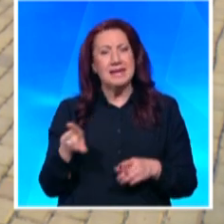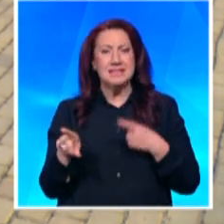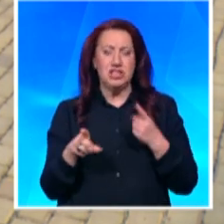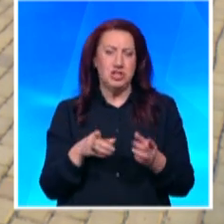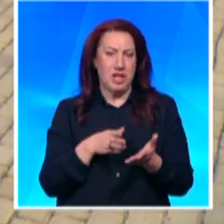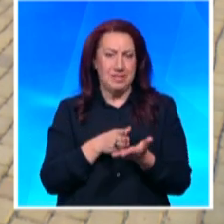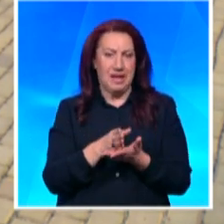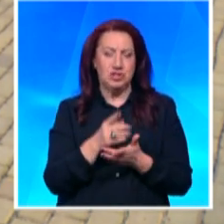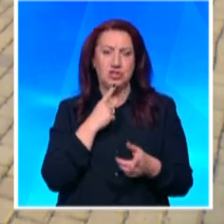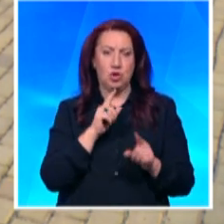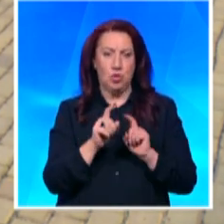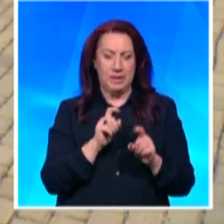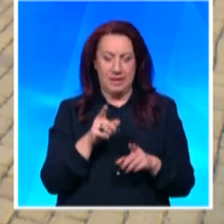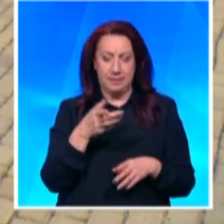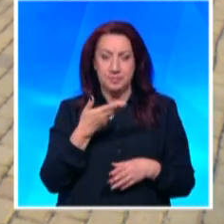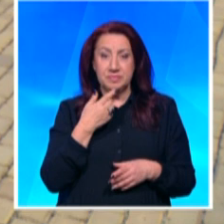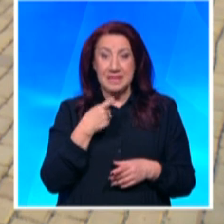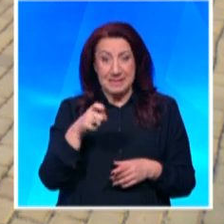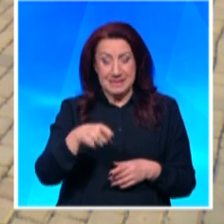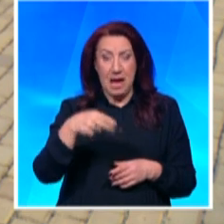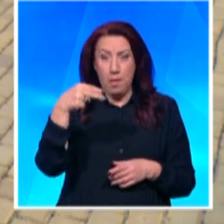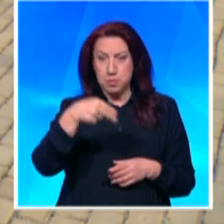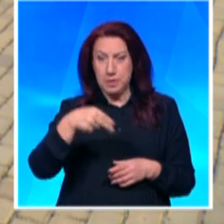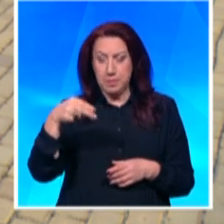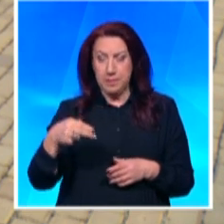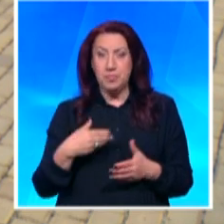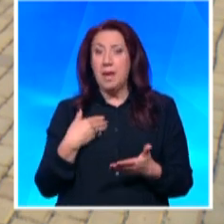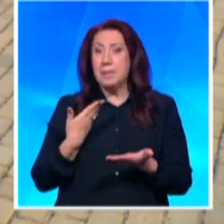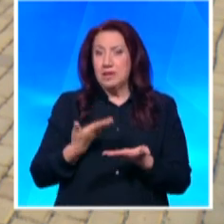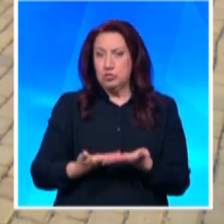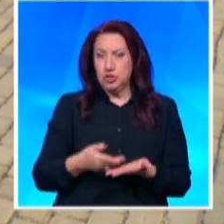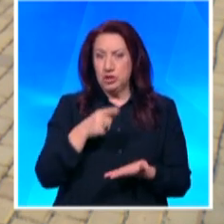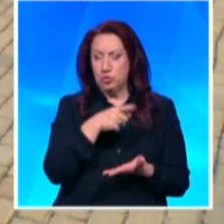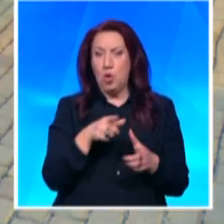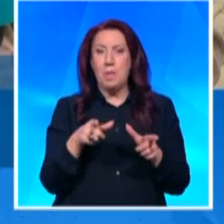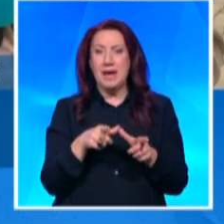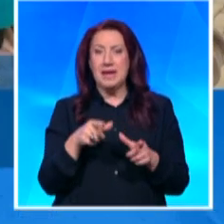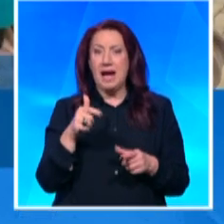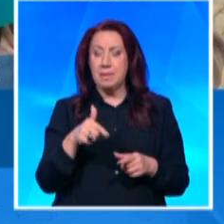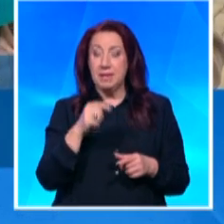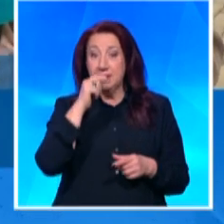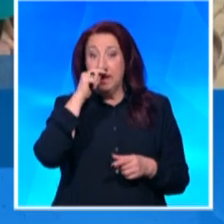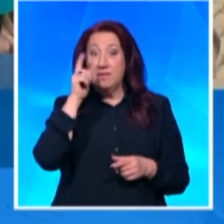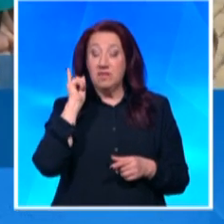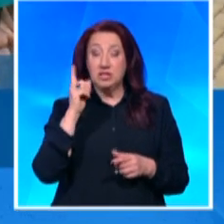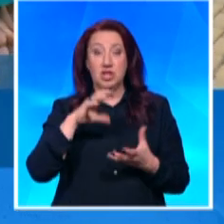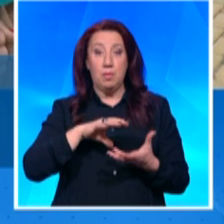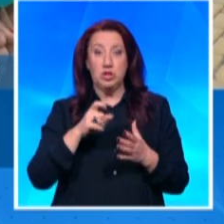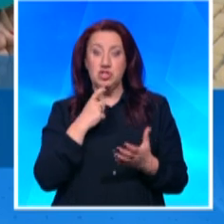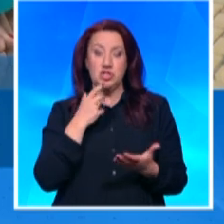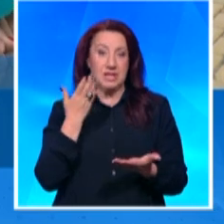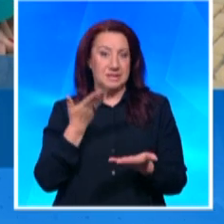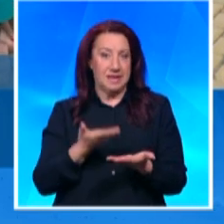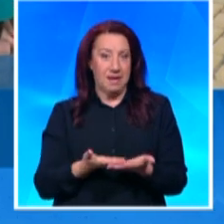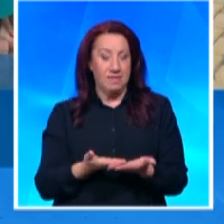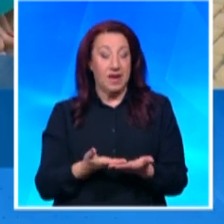за Продължаваме промяната Демократична България. Предложението на Мария Габриел е, цитирам, важна политическа заявка, която